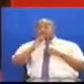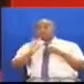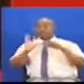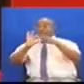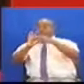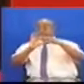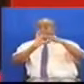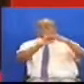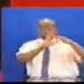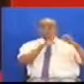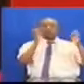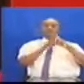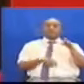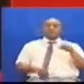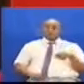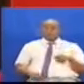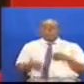sio wote wanaotamani.